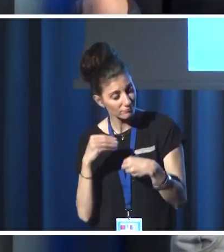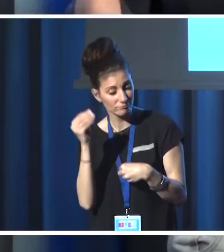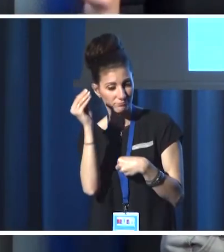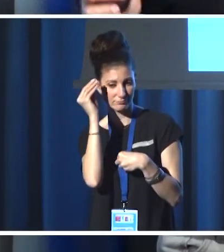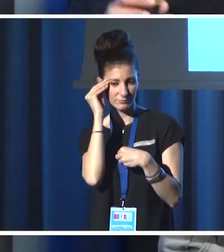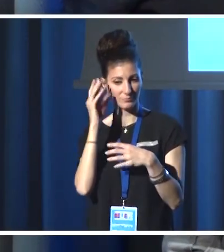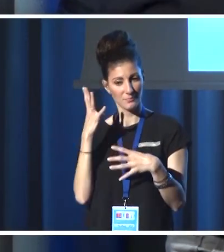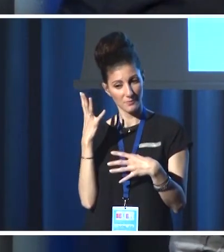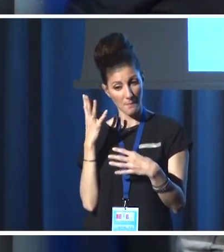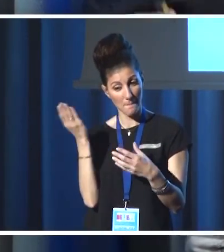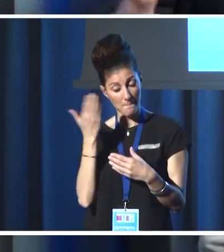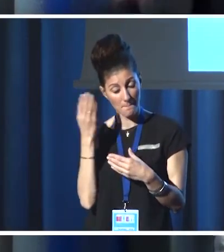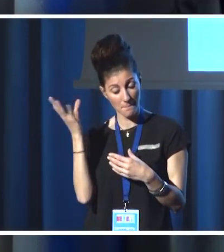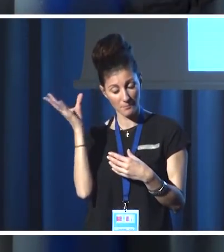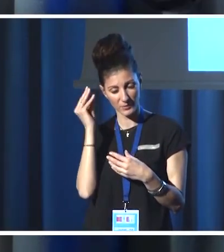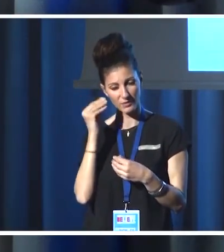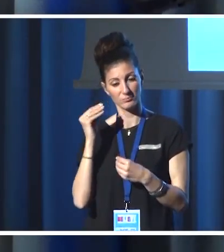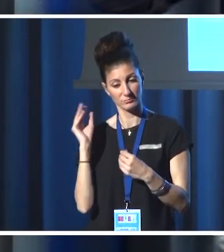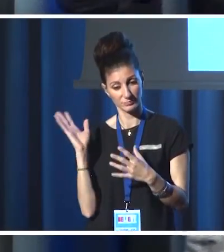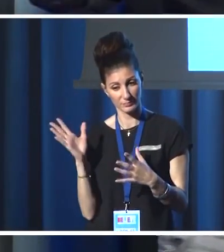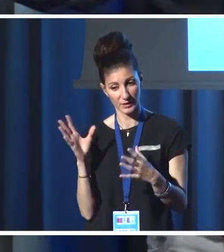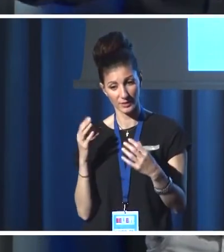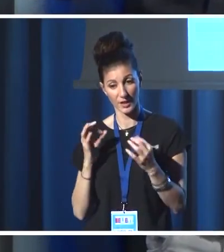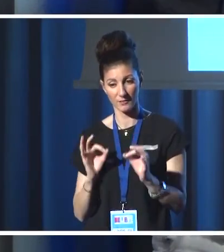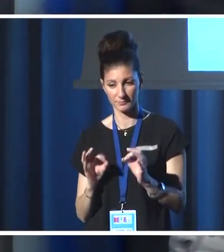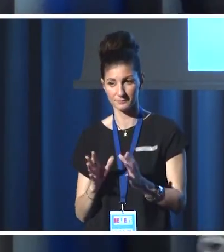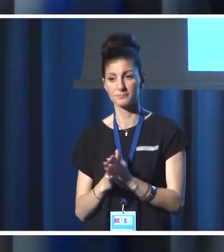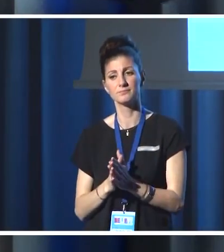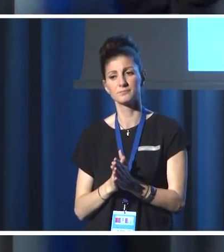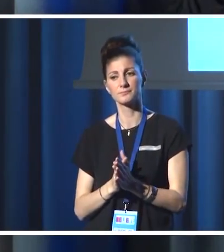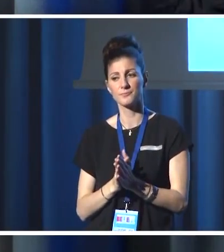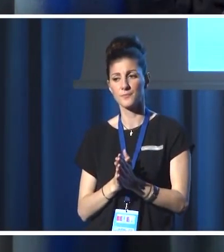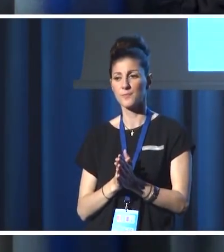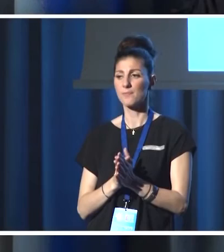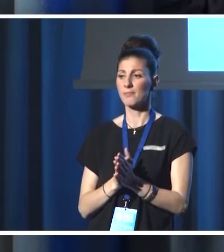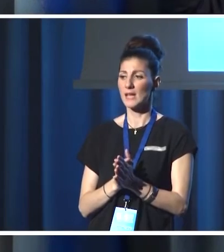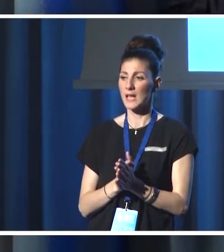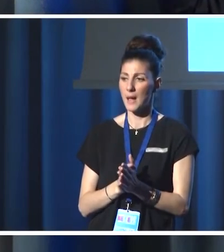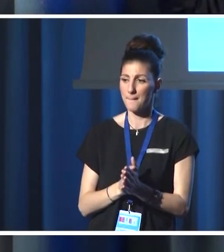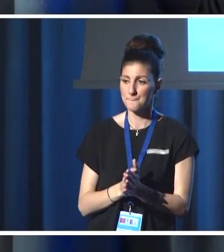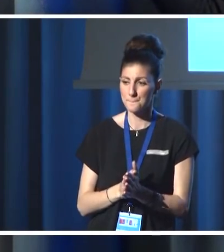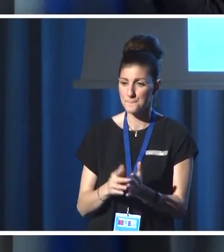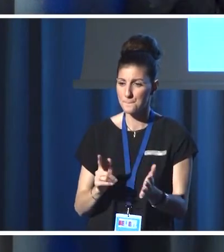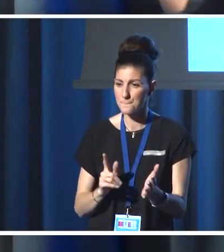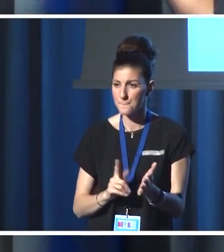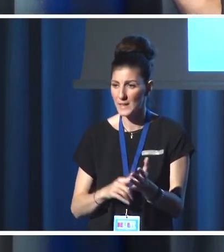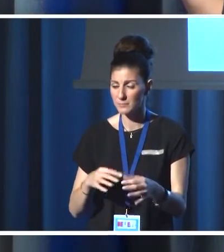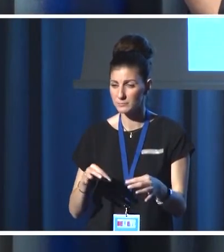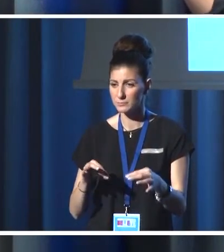θα πρέπει να θυμόμαστε ότι όλα ξεκινάνε από το μυαλό θα πρέπει να σκεφτόμαστε